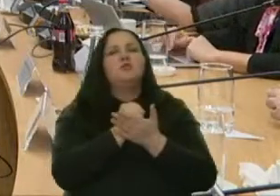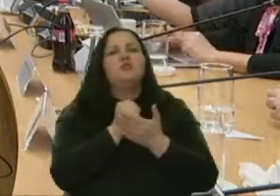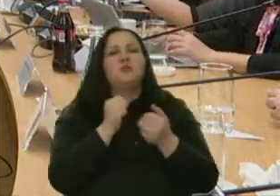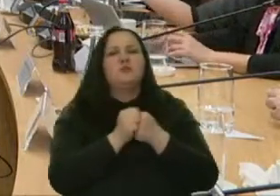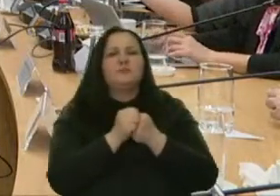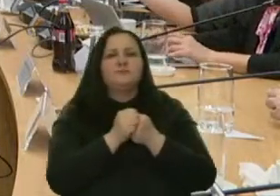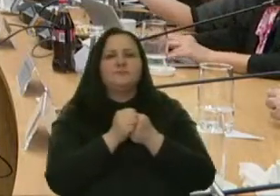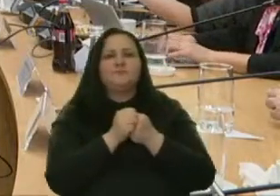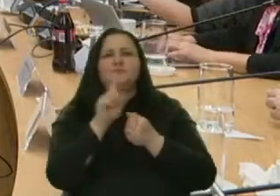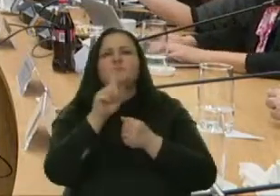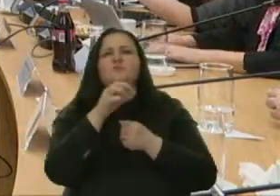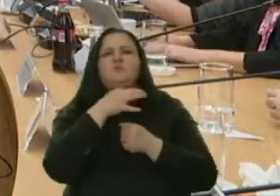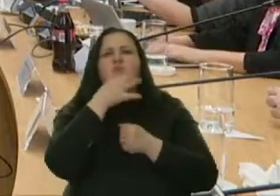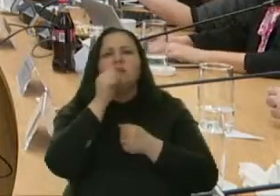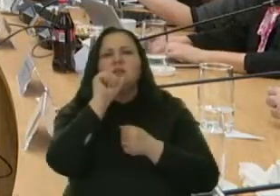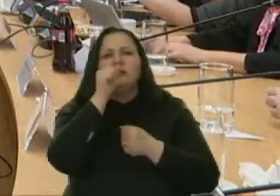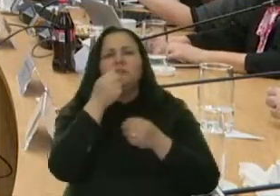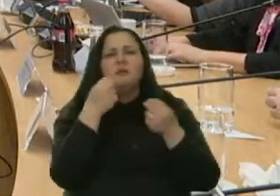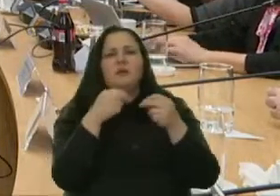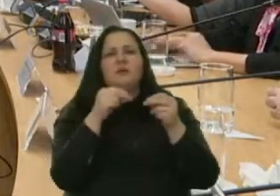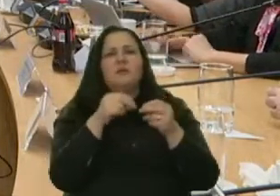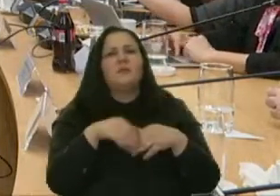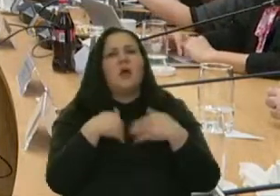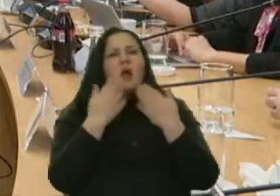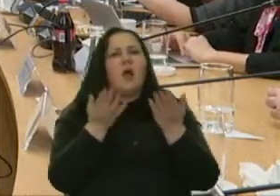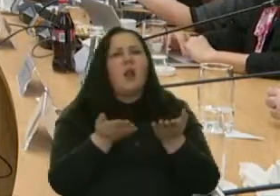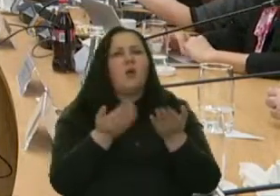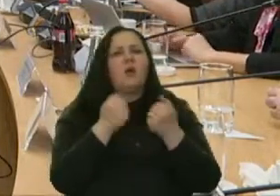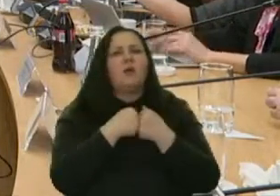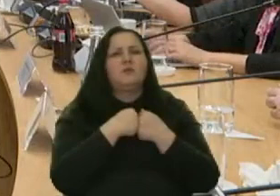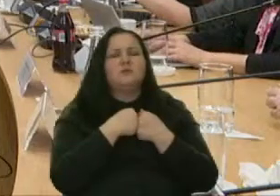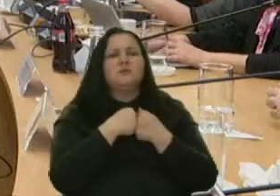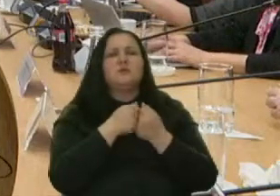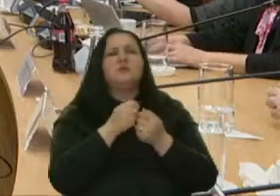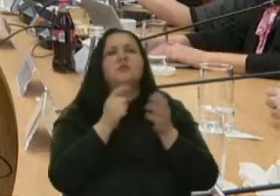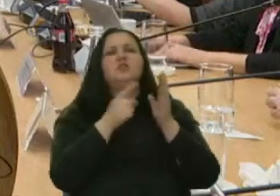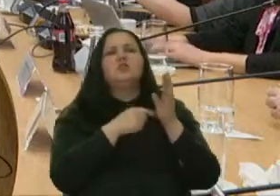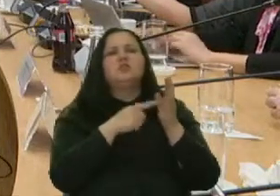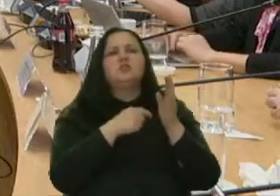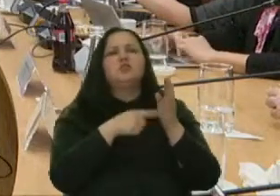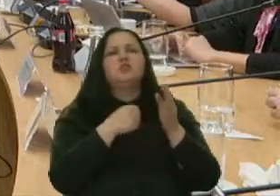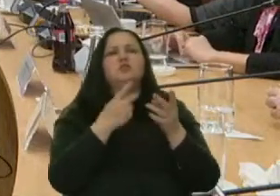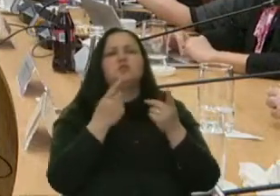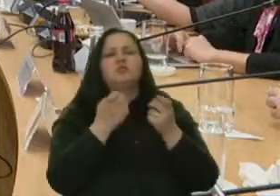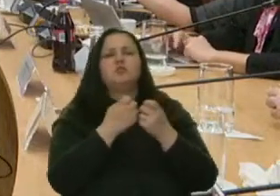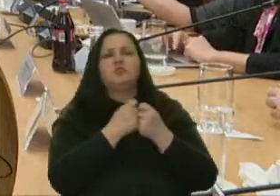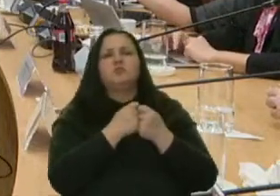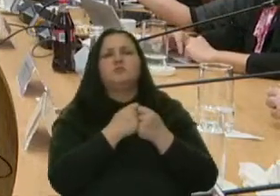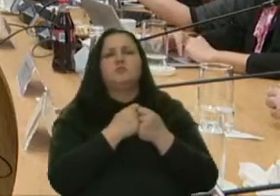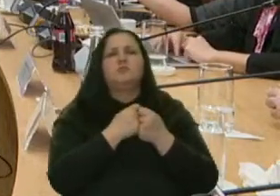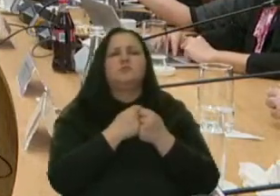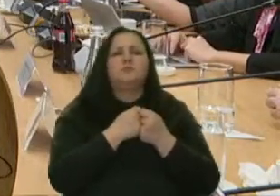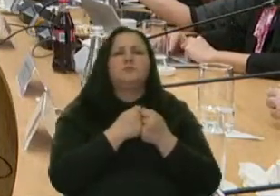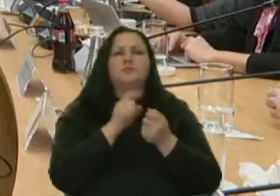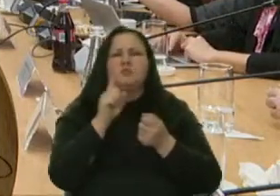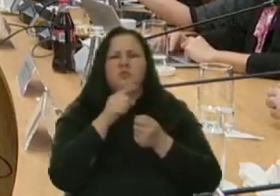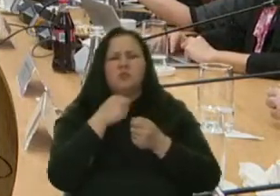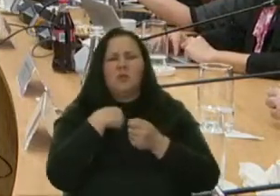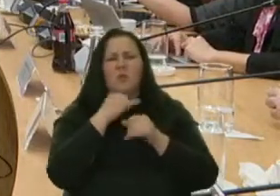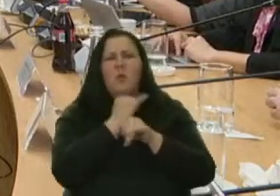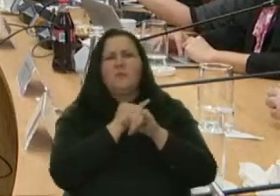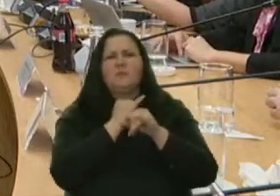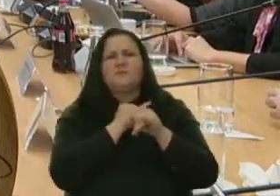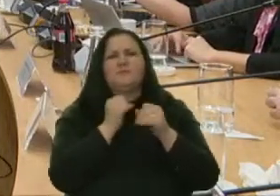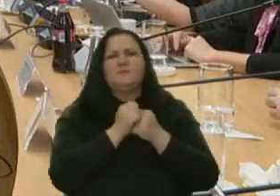primar nu ați spus nimica despre alocarea solicitarea mea de alocare Și nici n am nu mi am dat eu